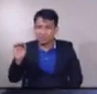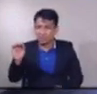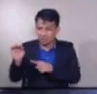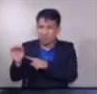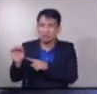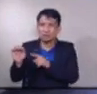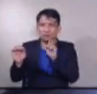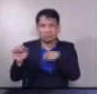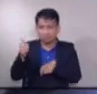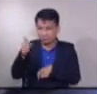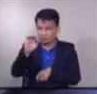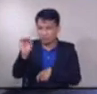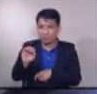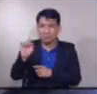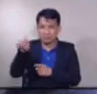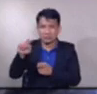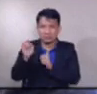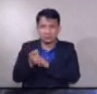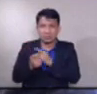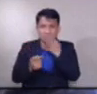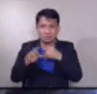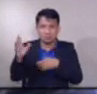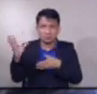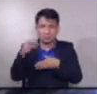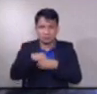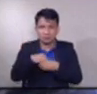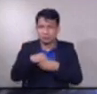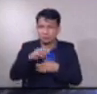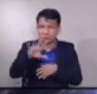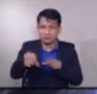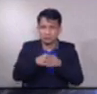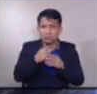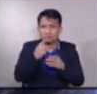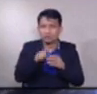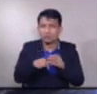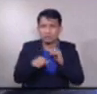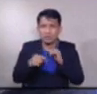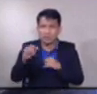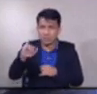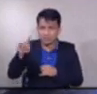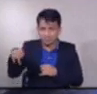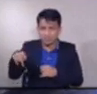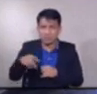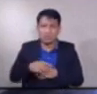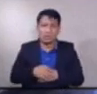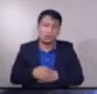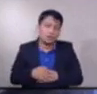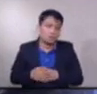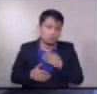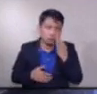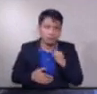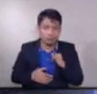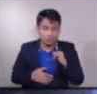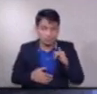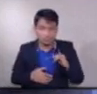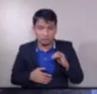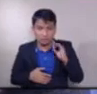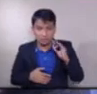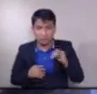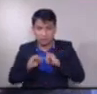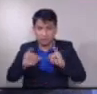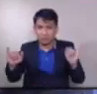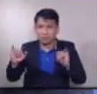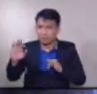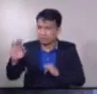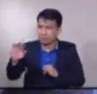mo? Unang-una, hindi na-include doon ng issues on indigenous people. Kasi kung meron tayong federal, kagaya ng Amerika,